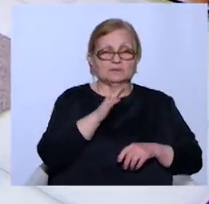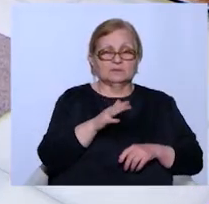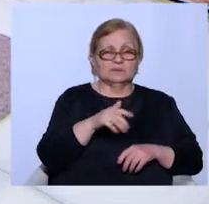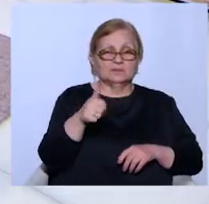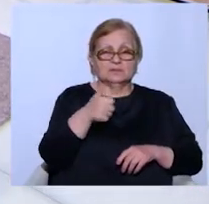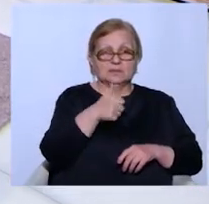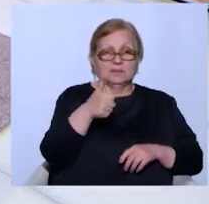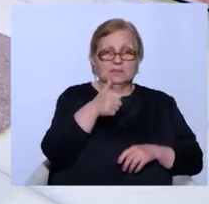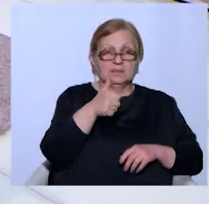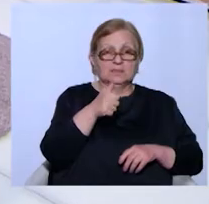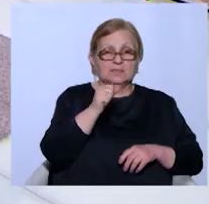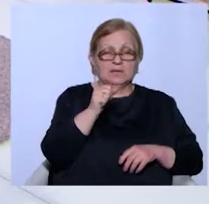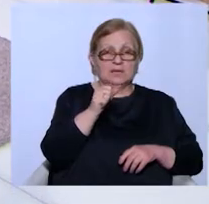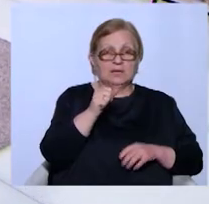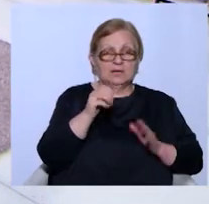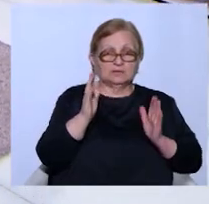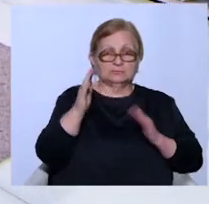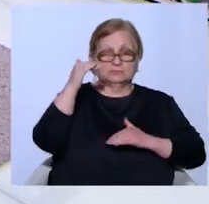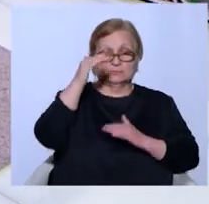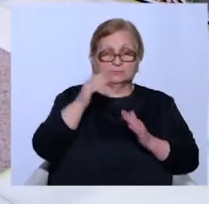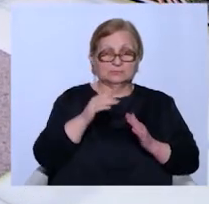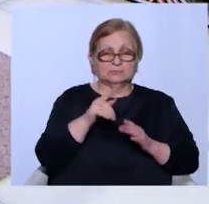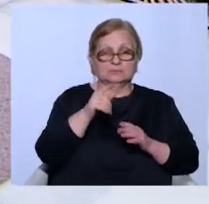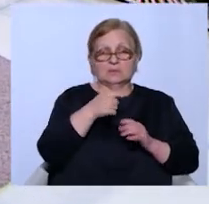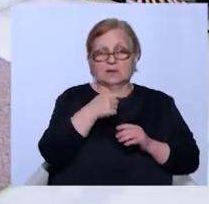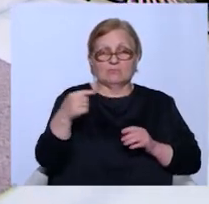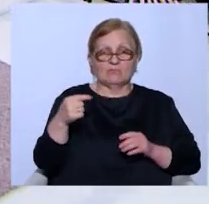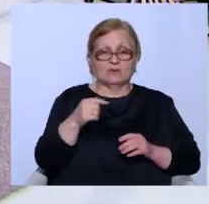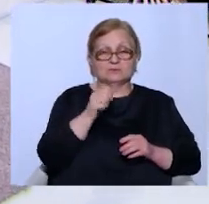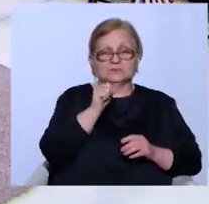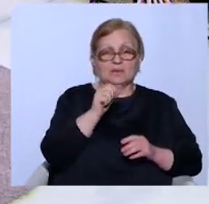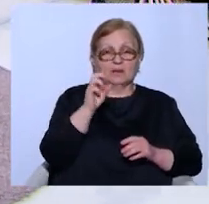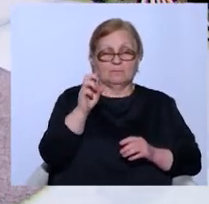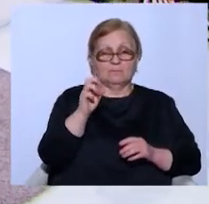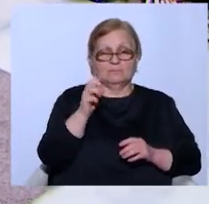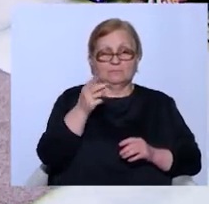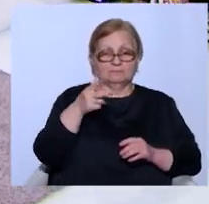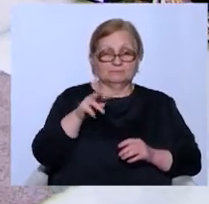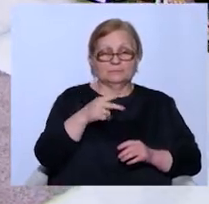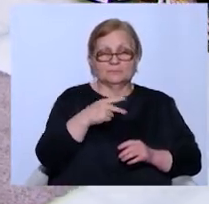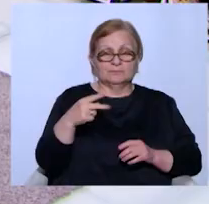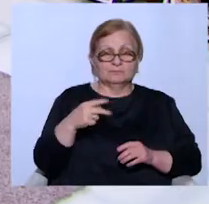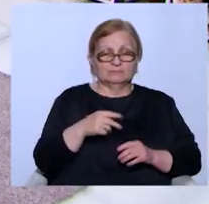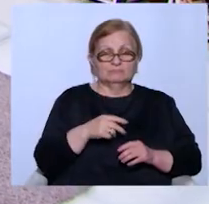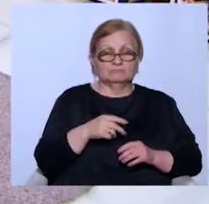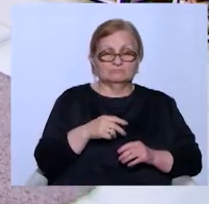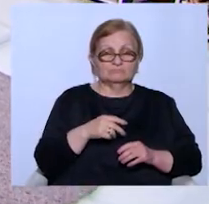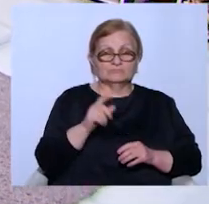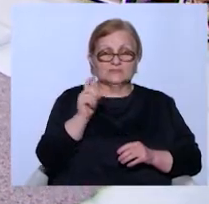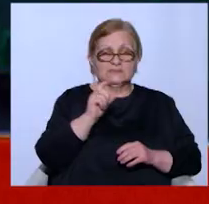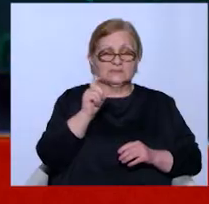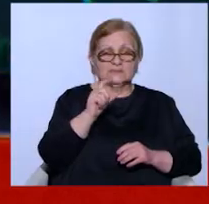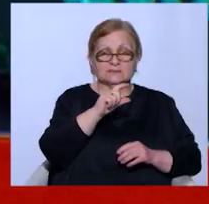პირველი კვადრატის a კვადრატს, რო გამოვაკელი b კვადრატი, უდრის აი ამ